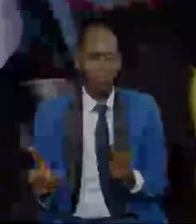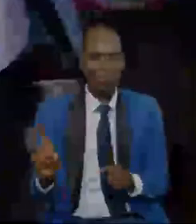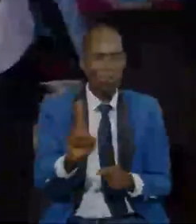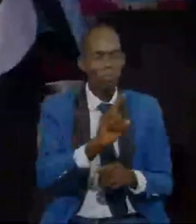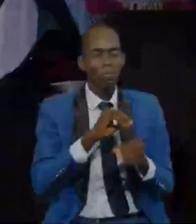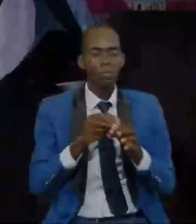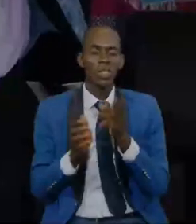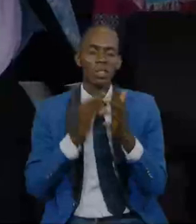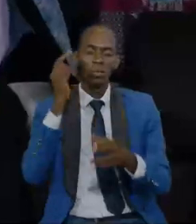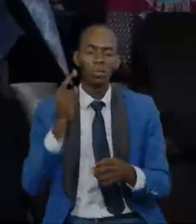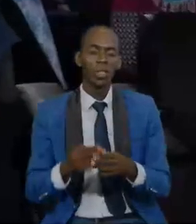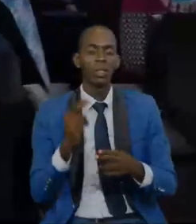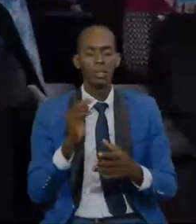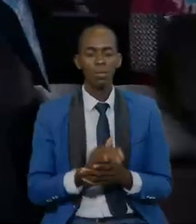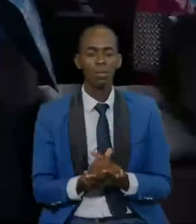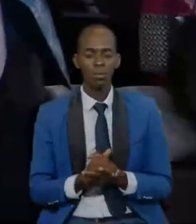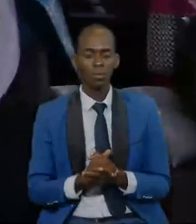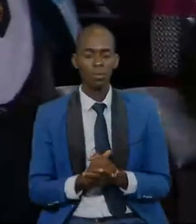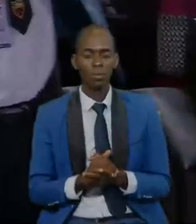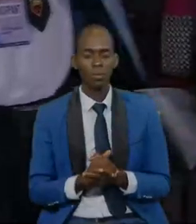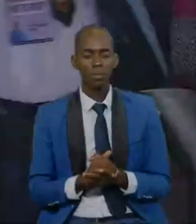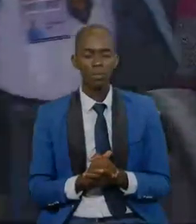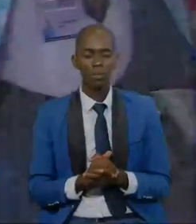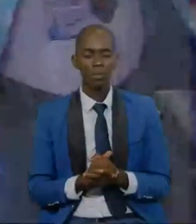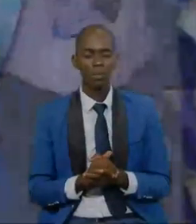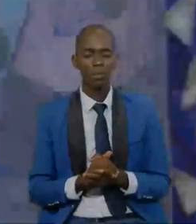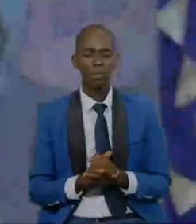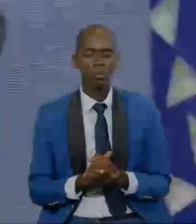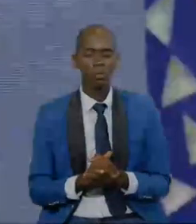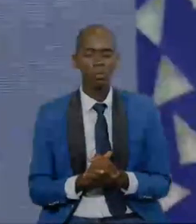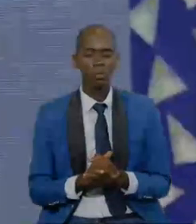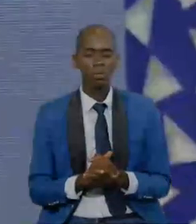Touche tout le monde au nom de Jésus-Christ.